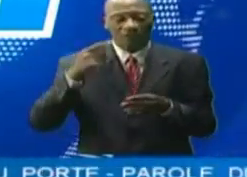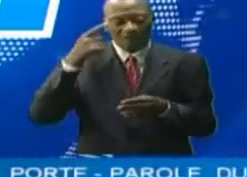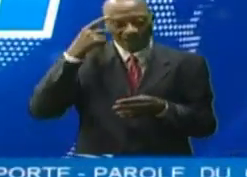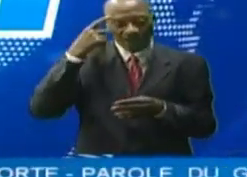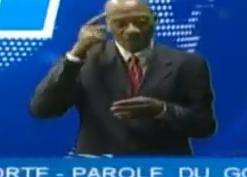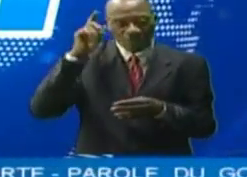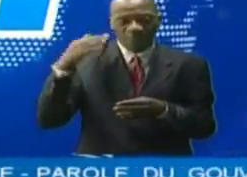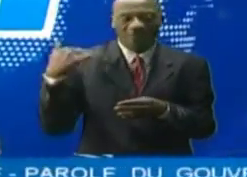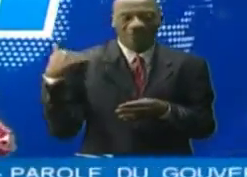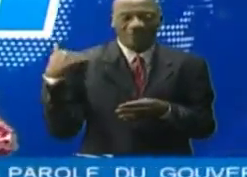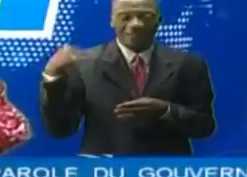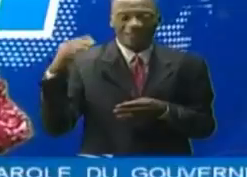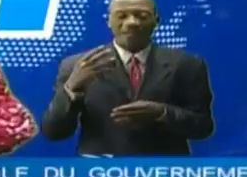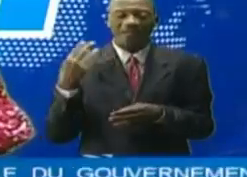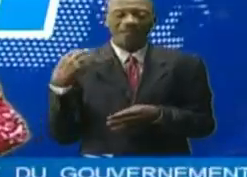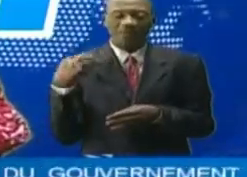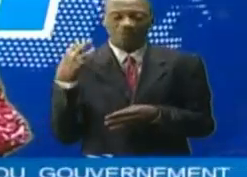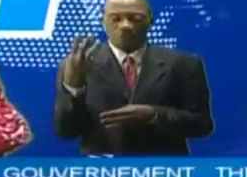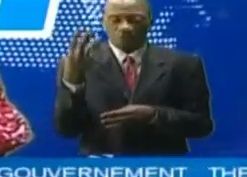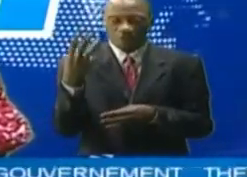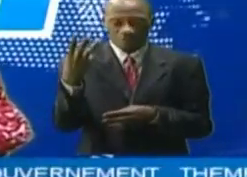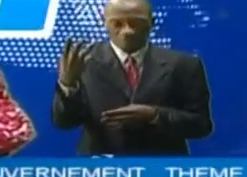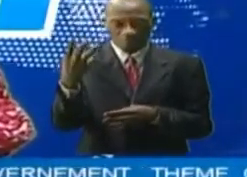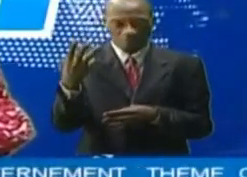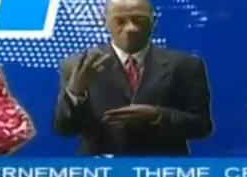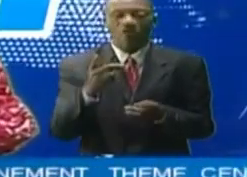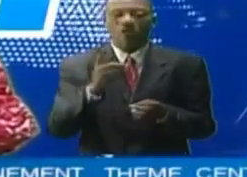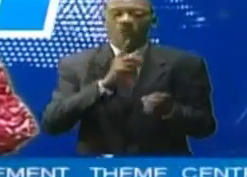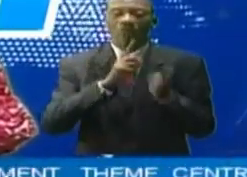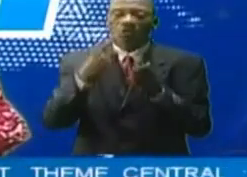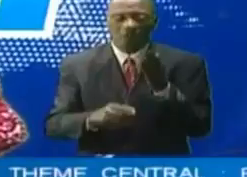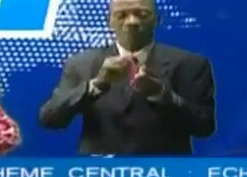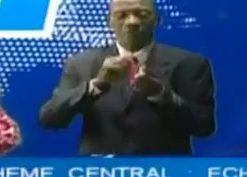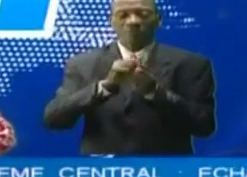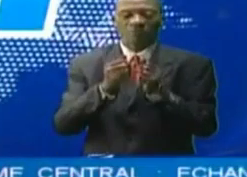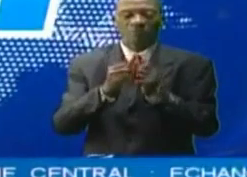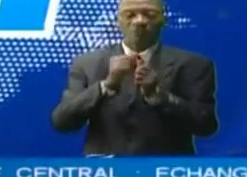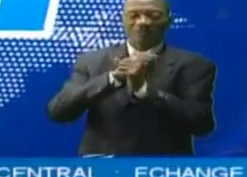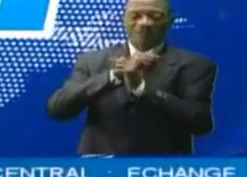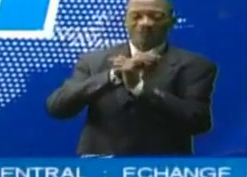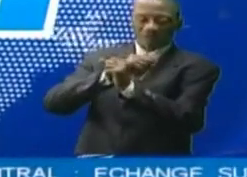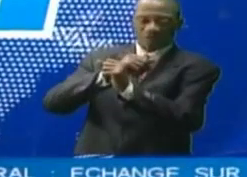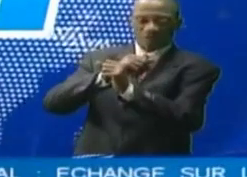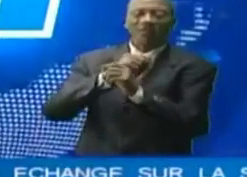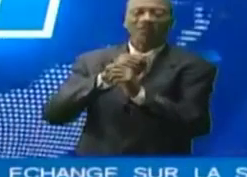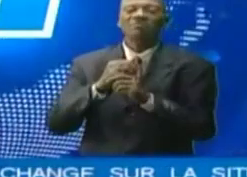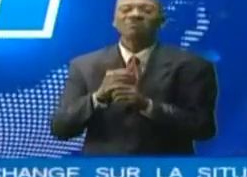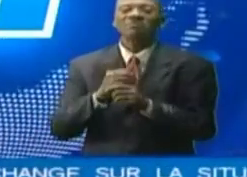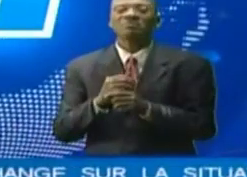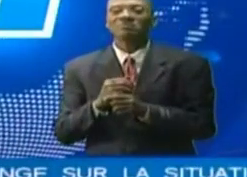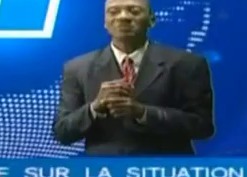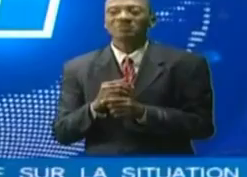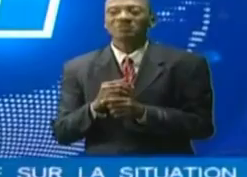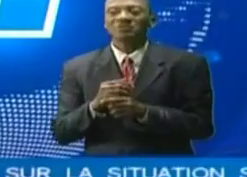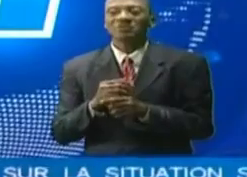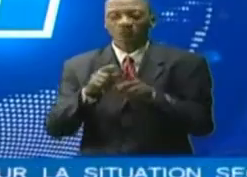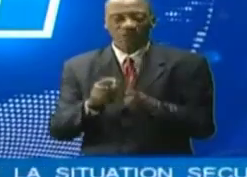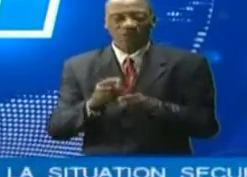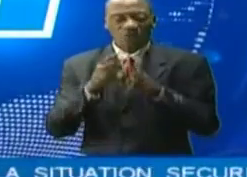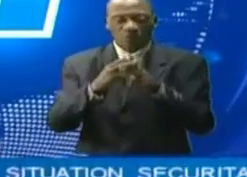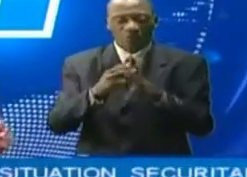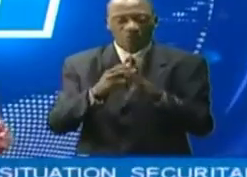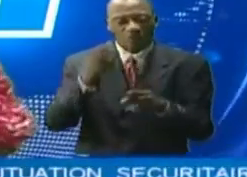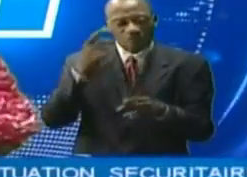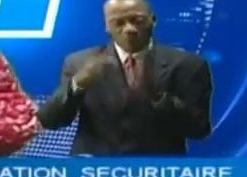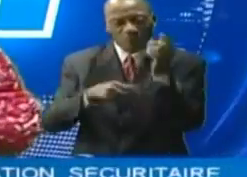La situation sécuritaire en RDC, la nomination d'un consul honoraire a été au centre des échanges entre les